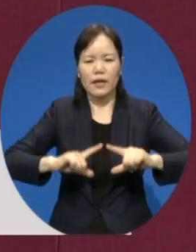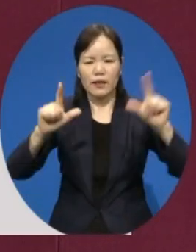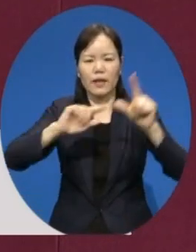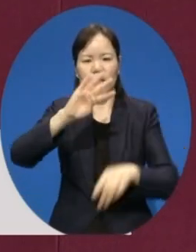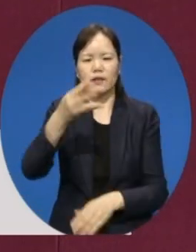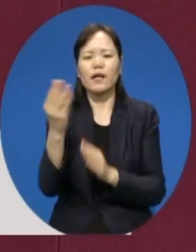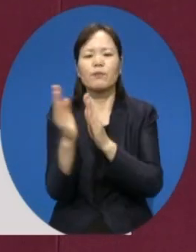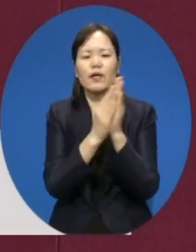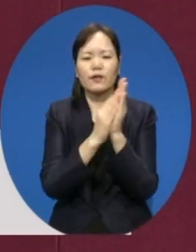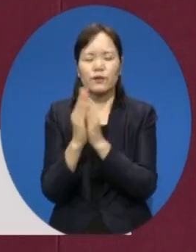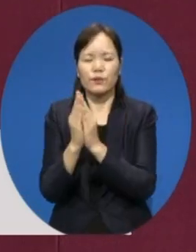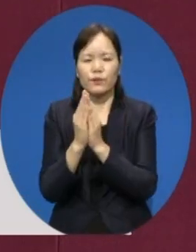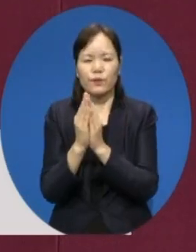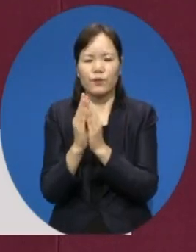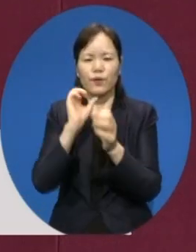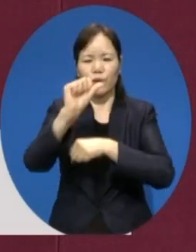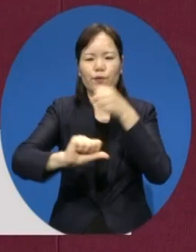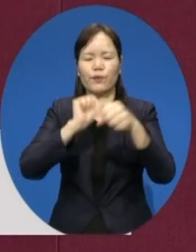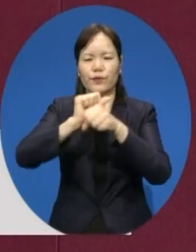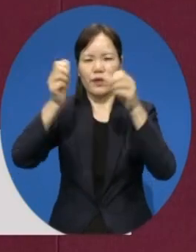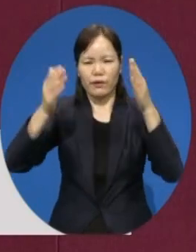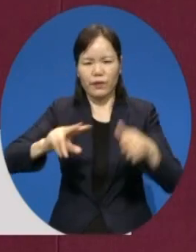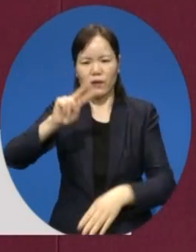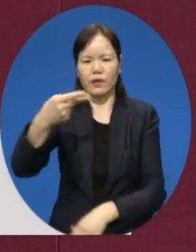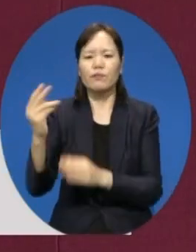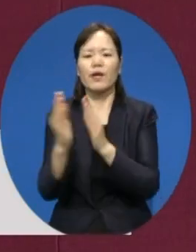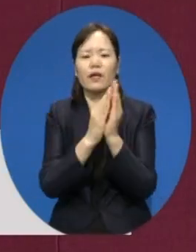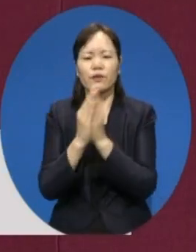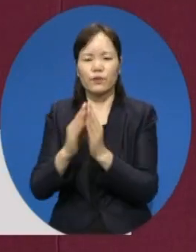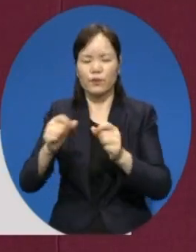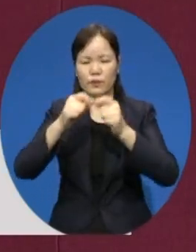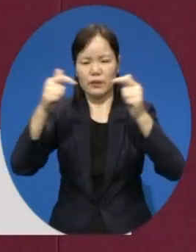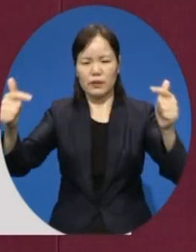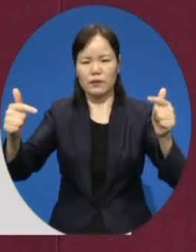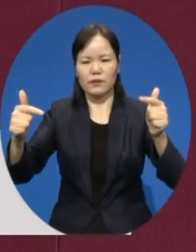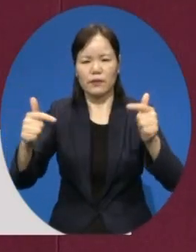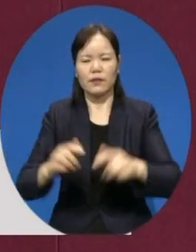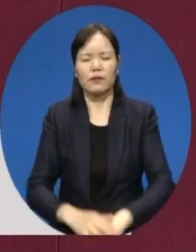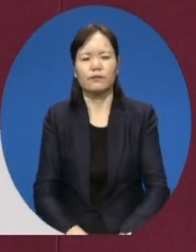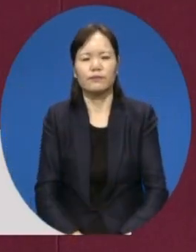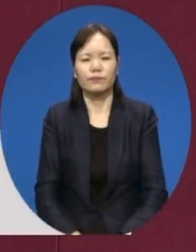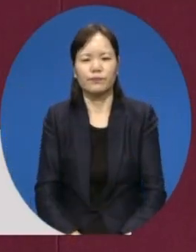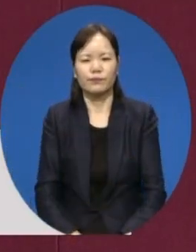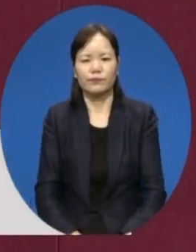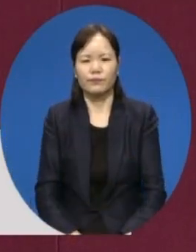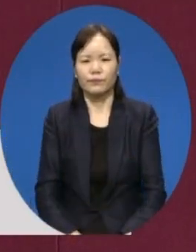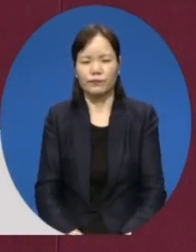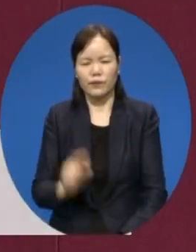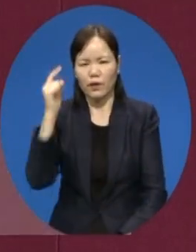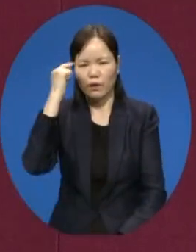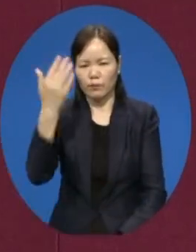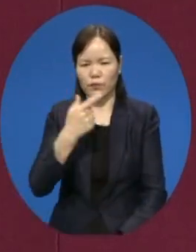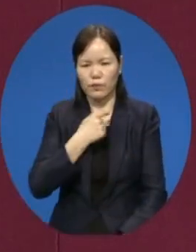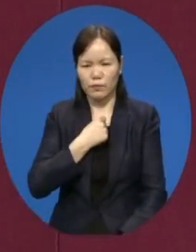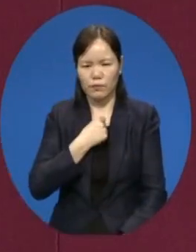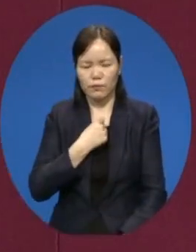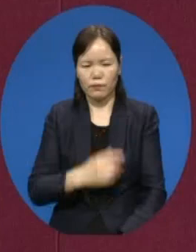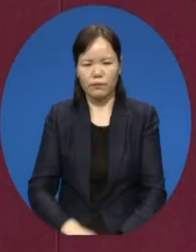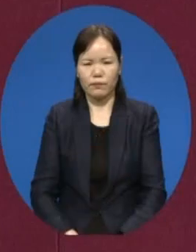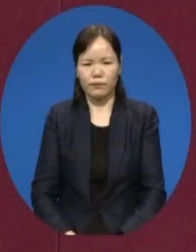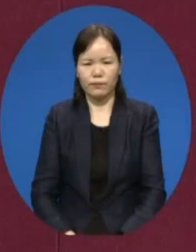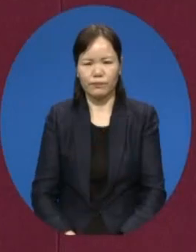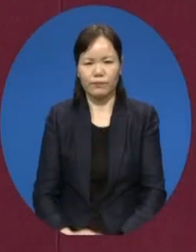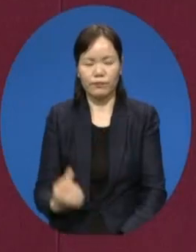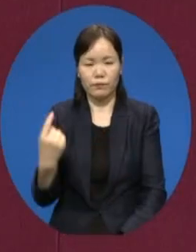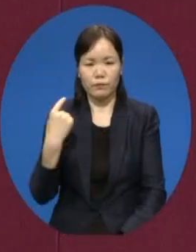원 되었습니다. 5년 새 무려 200조 원이 늘어났습니다. 한번 물어봅시다. 어디 우리